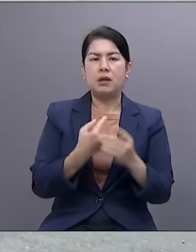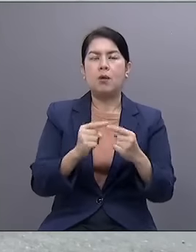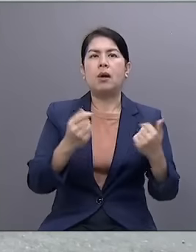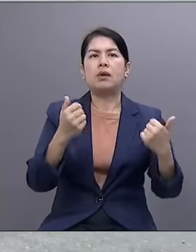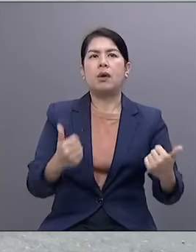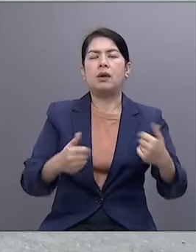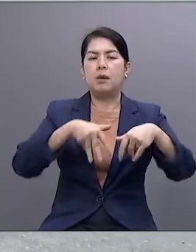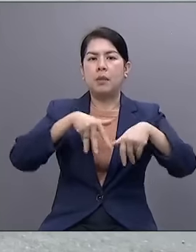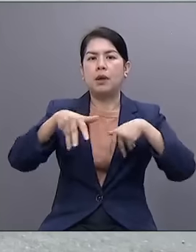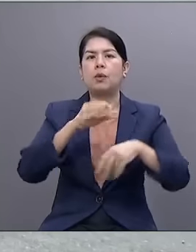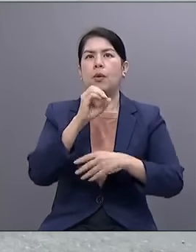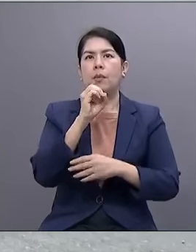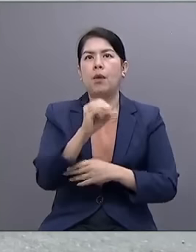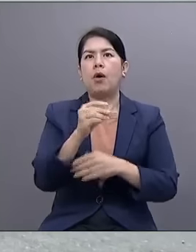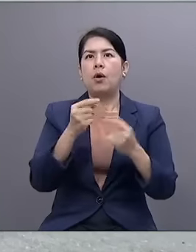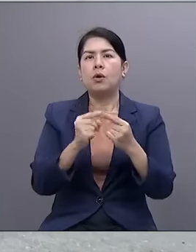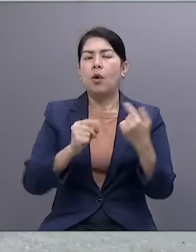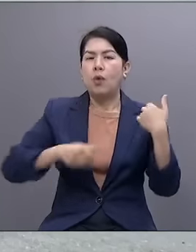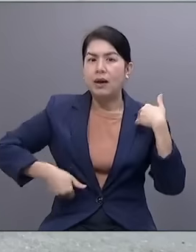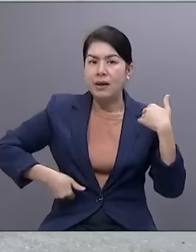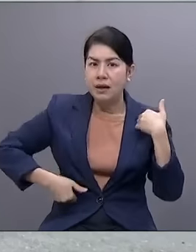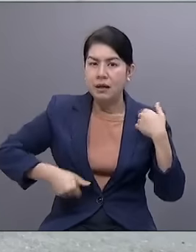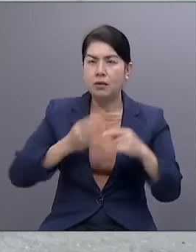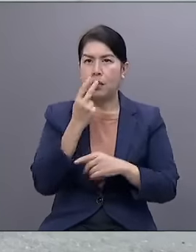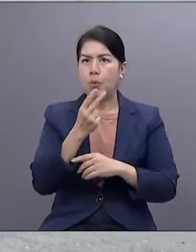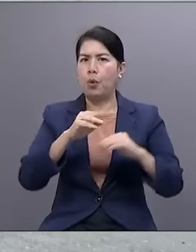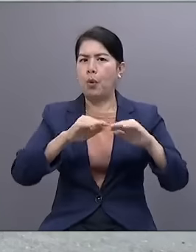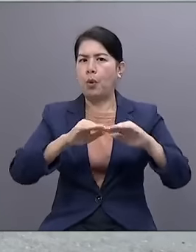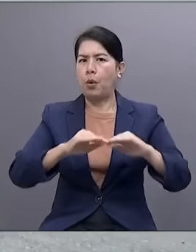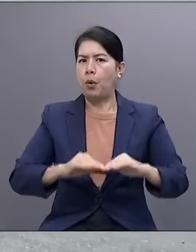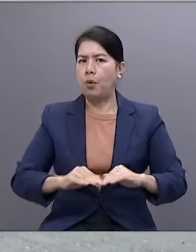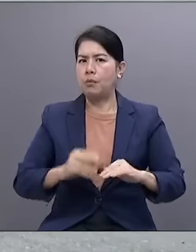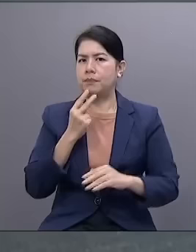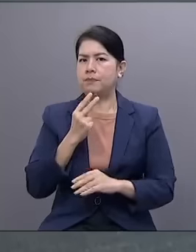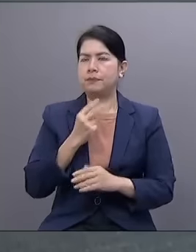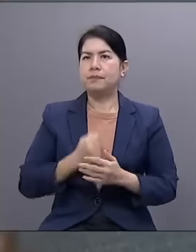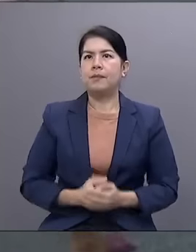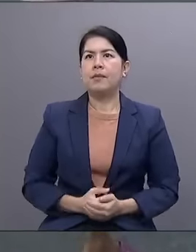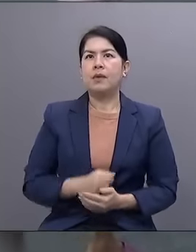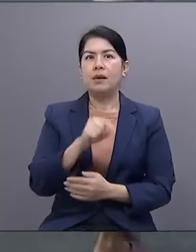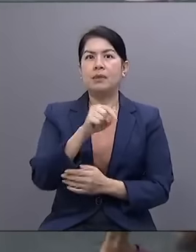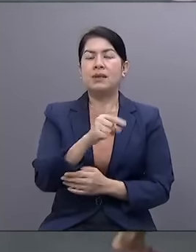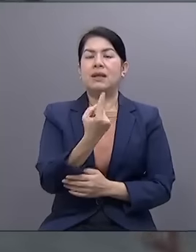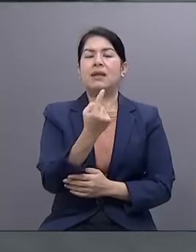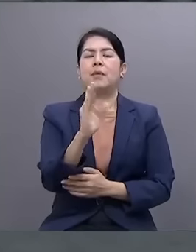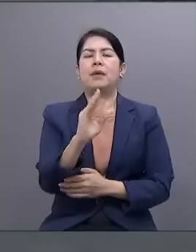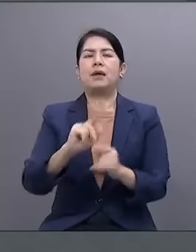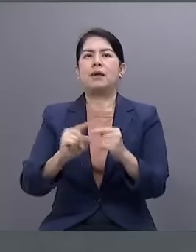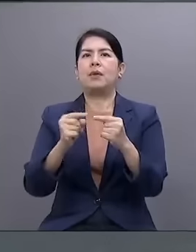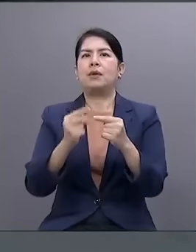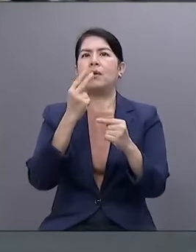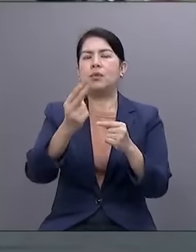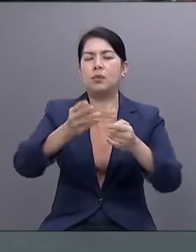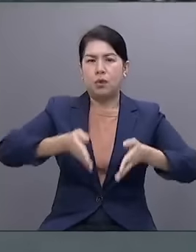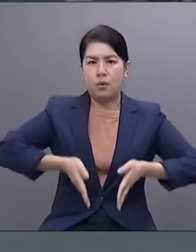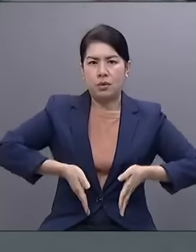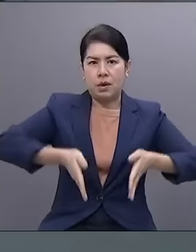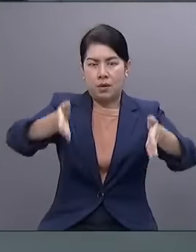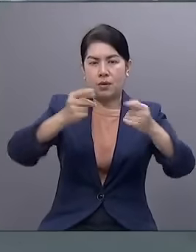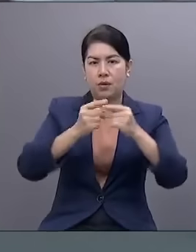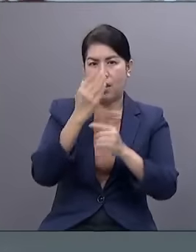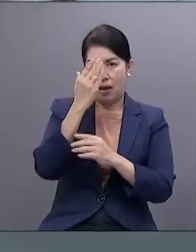จำนวนลิงเริ่มลดน้อยลงและก็เริ่มเห็นการเปลี่ยนแปลงด้วยนะครับไม่ใช่แค่ที่จุดนี้นะครับแต่ว่าที่ถนนราชดำเนินที่โรงแรม